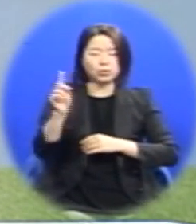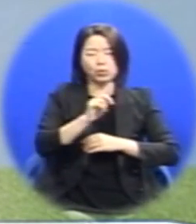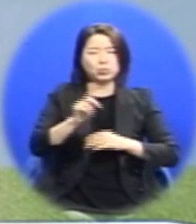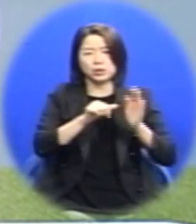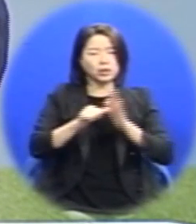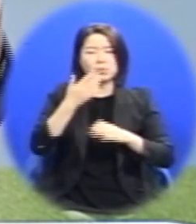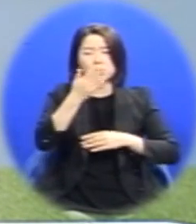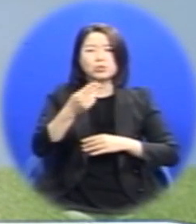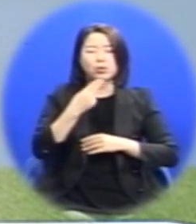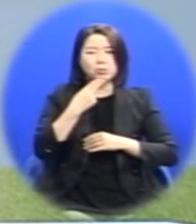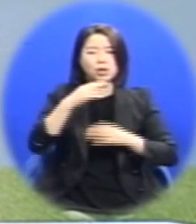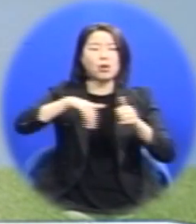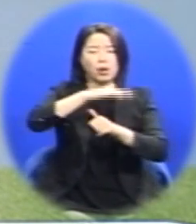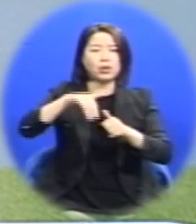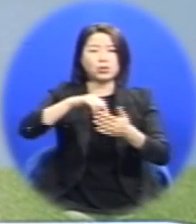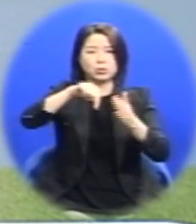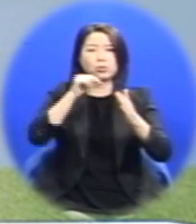없는 그런 사랑과 환경 속에서